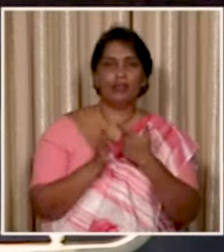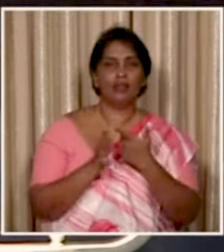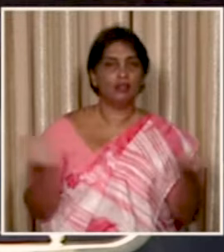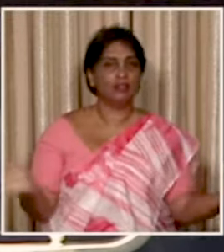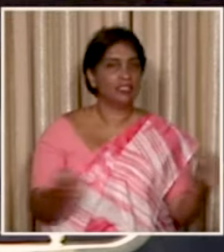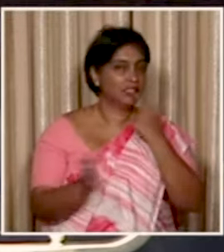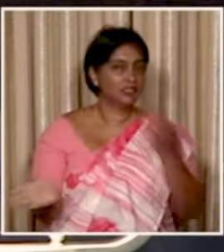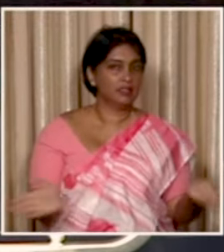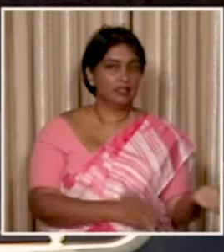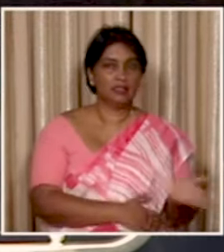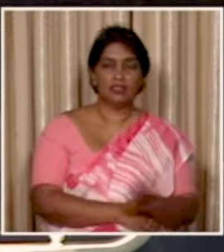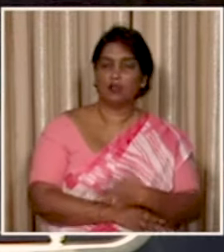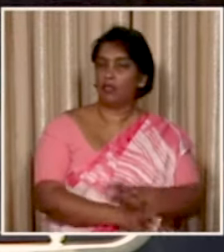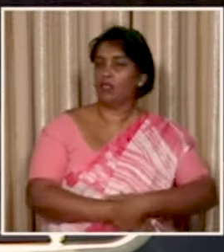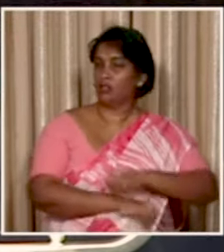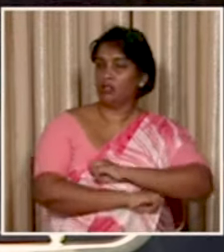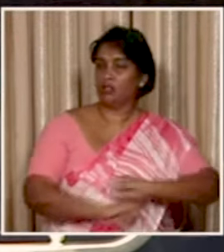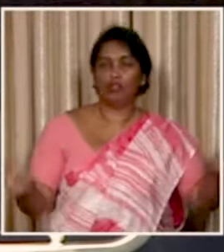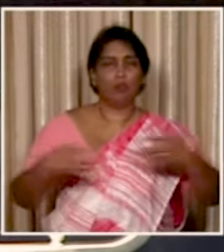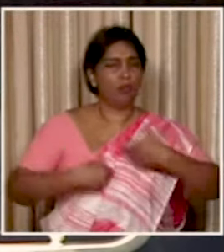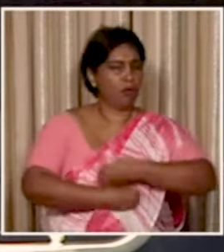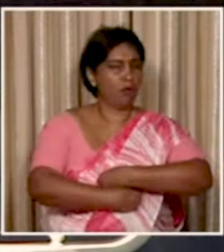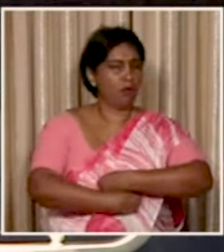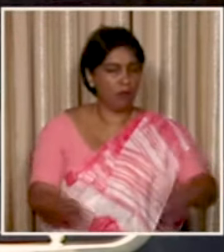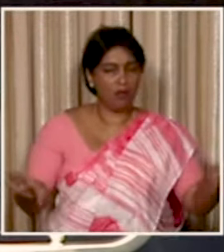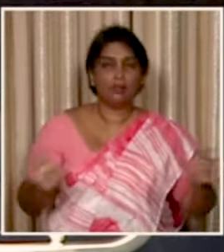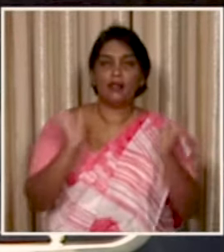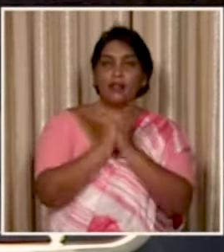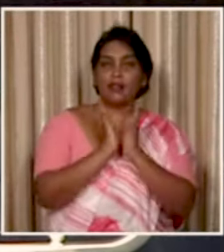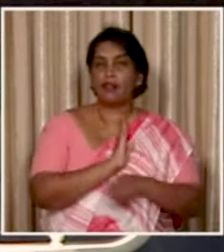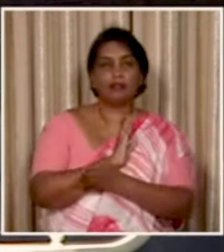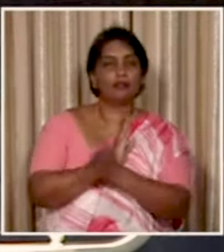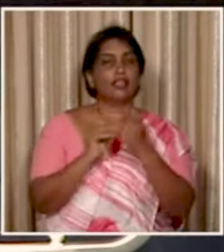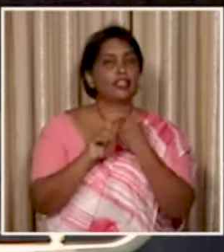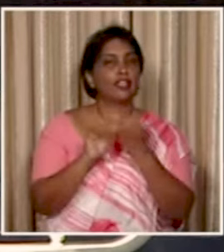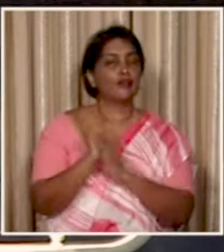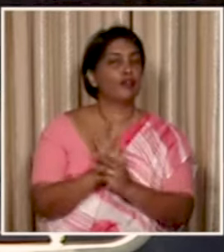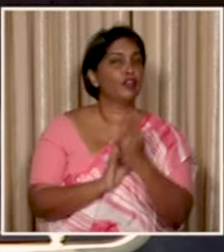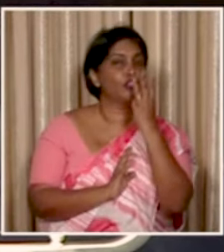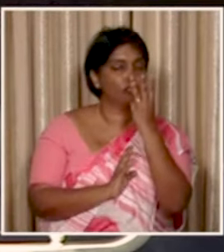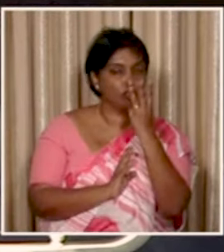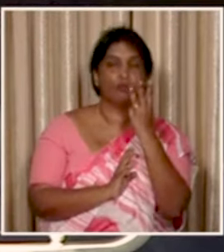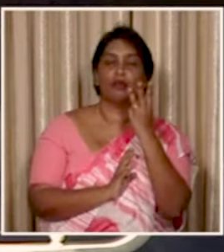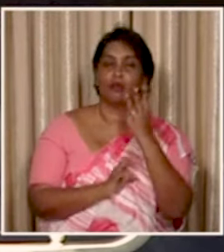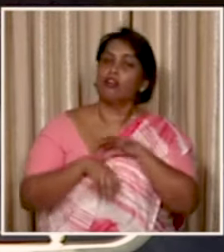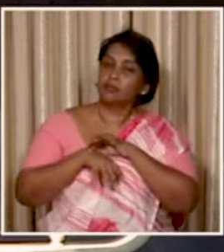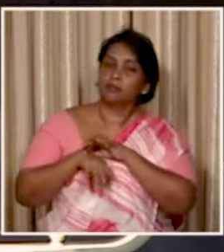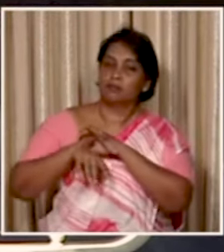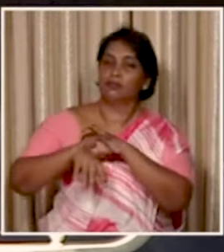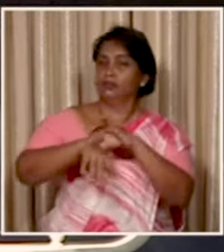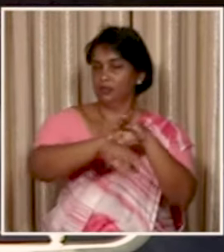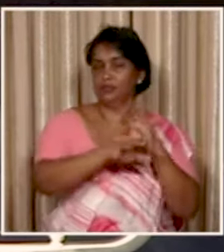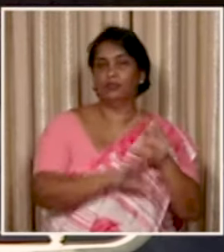அரணி நிர்மாணமாக்கப்பட்டார். அதன்பின் காட்டுப்பாதை ஊடாக சுமார் 3 கிலோமீட்டர் தூரம் கடுமையாக தாக்கப்பட்டவாறு நடத்தி செல்லப்பட்டதுடன் அரை